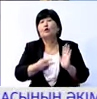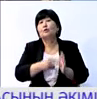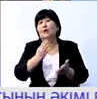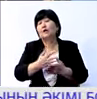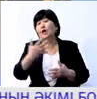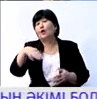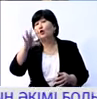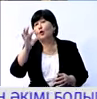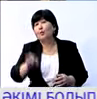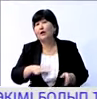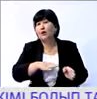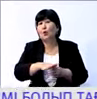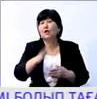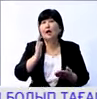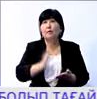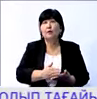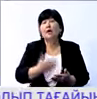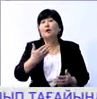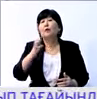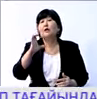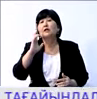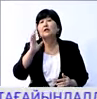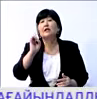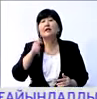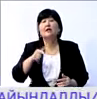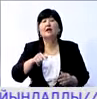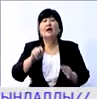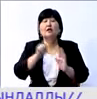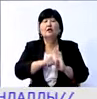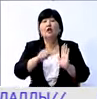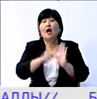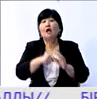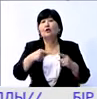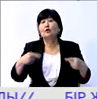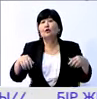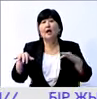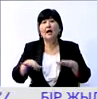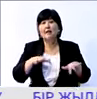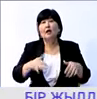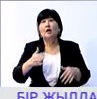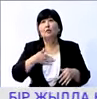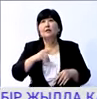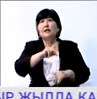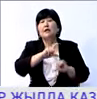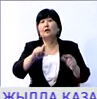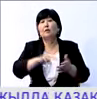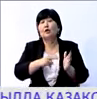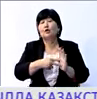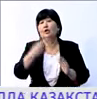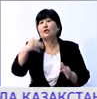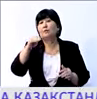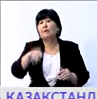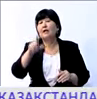меженің 50% орындап отыр. Бұл скринингтік тексерулердің 6 түрі жүргізіледі. Біздің өзіміздің емхананың жоспарлаған 20 мыңдай